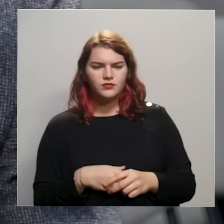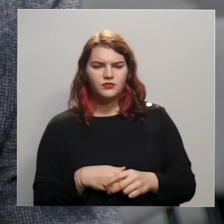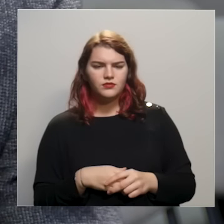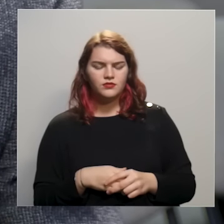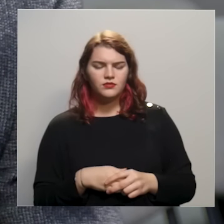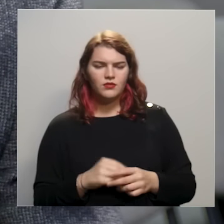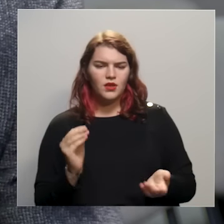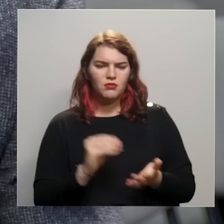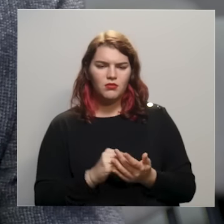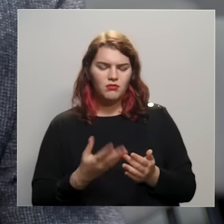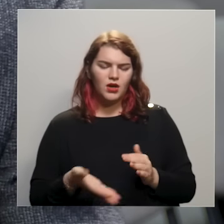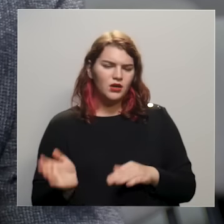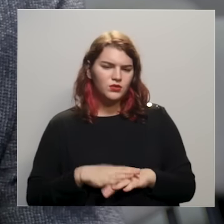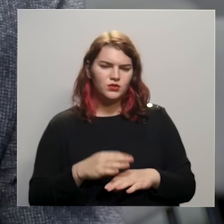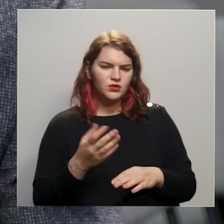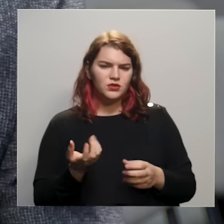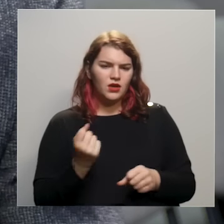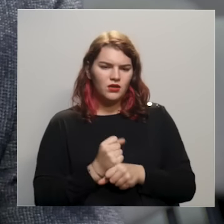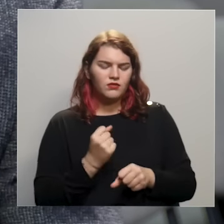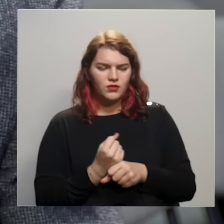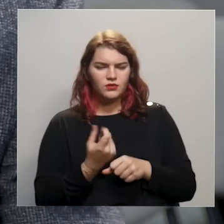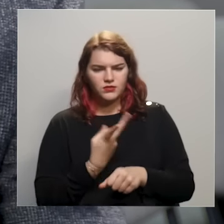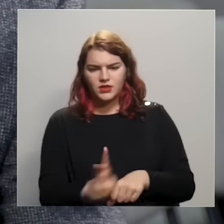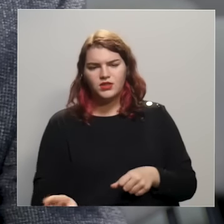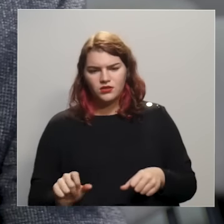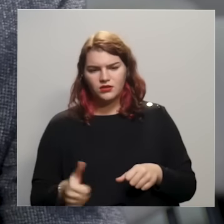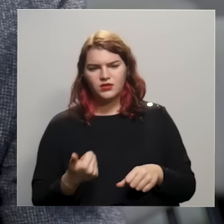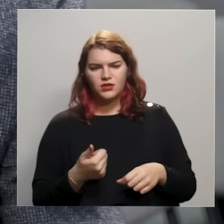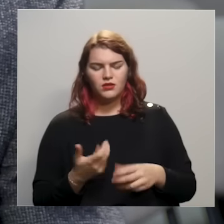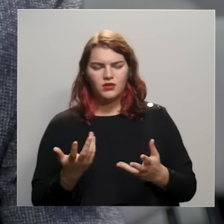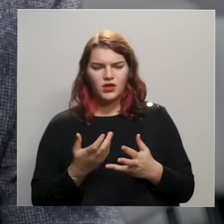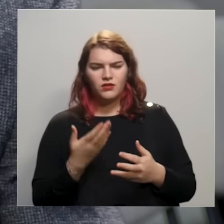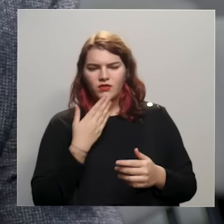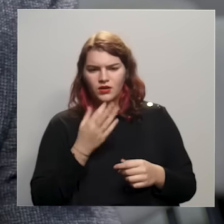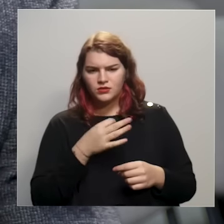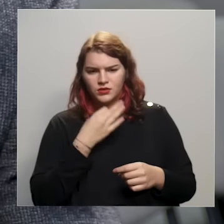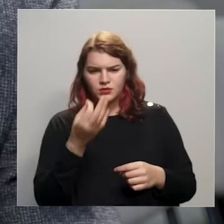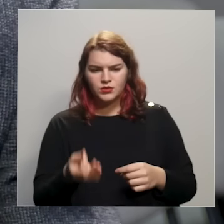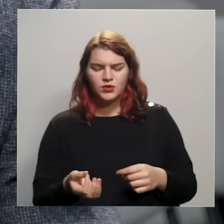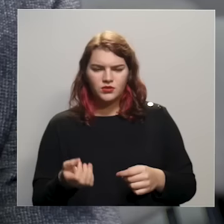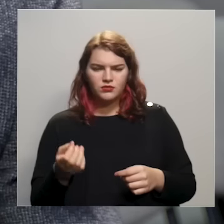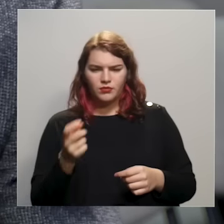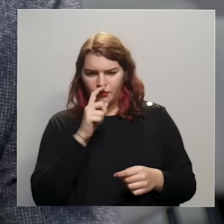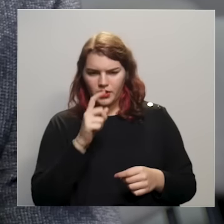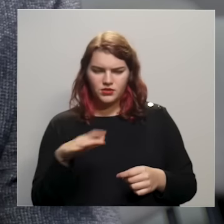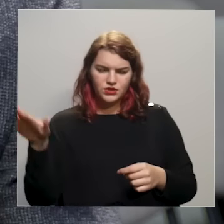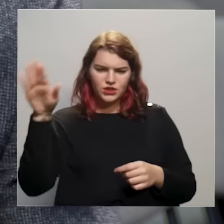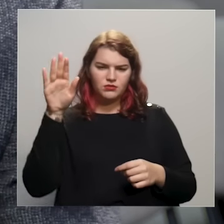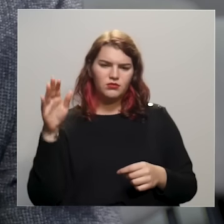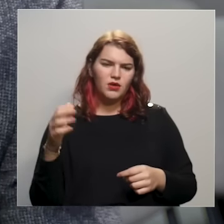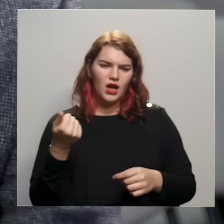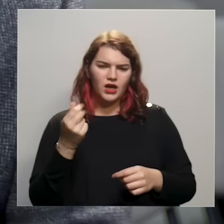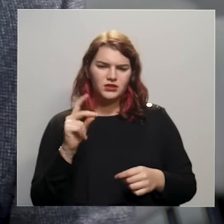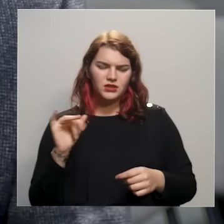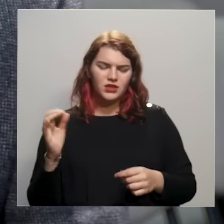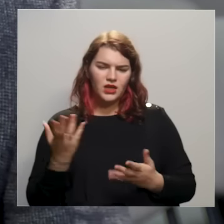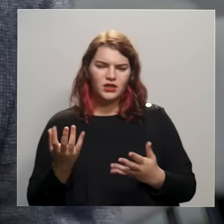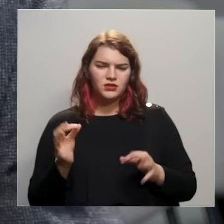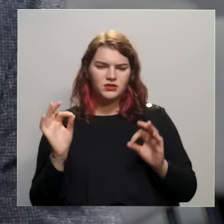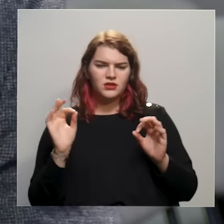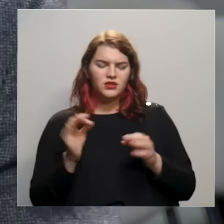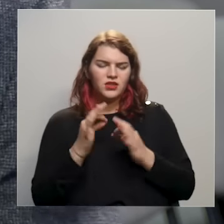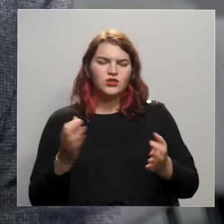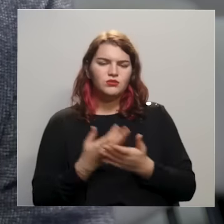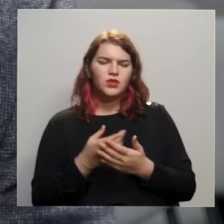mai spun, mai mult de atât, am făcut iar o gafă care vreau să o menționez. Băiatul cel mare, Adi, care este dirijor la Filarmonica